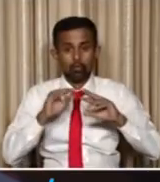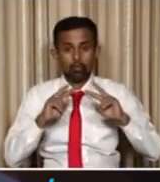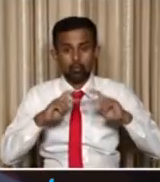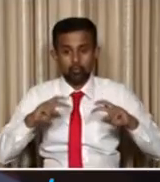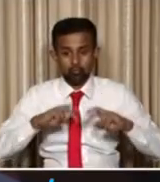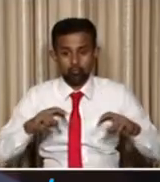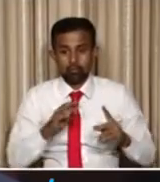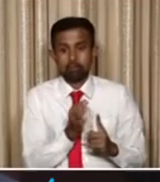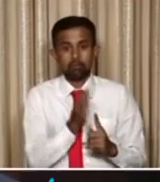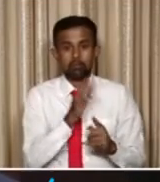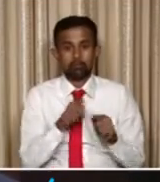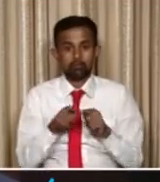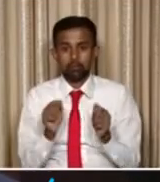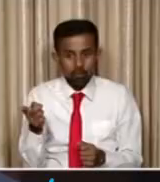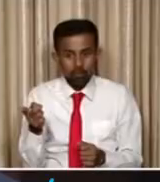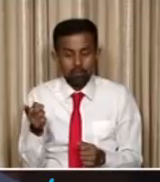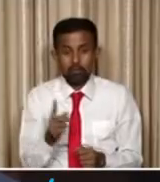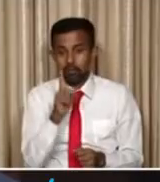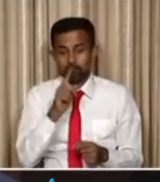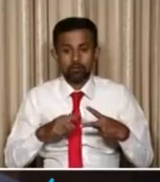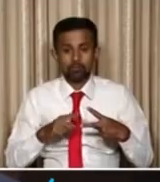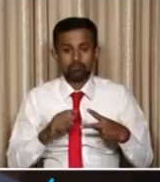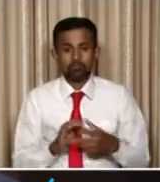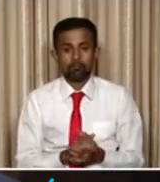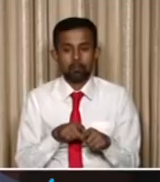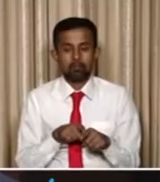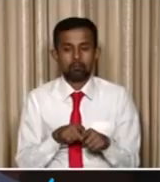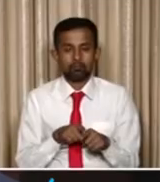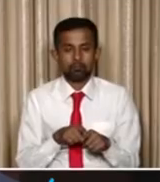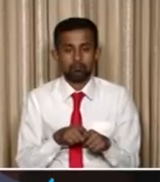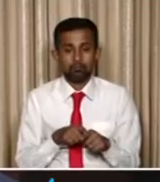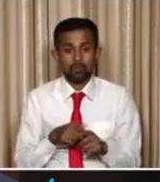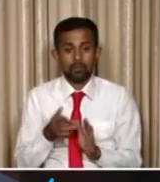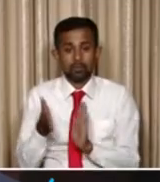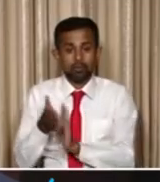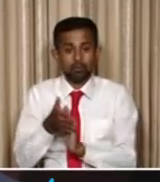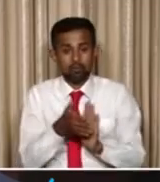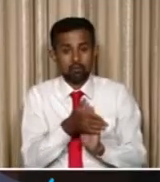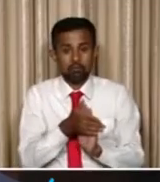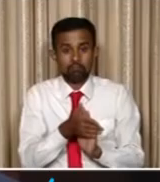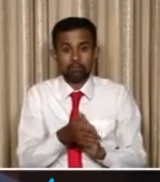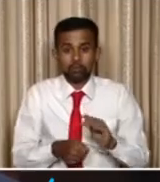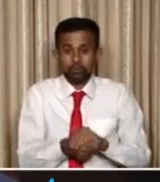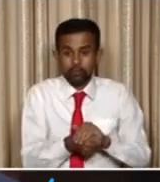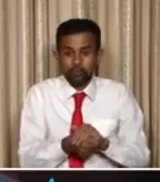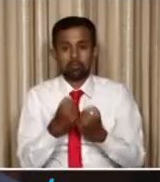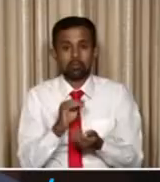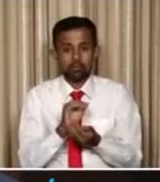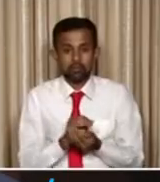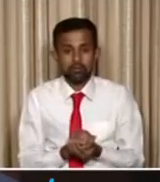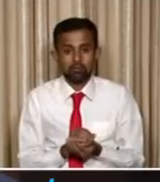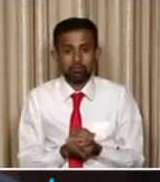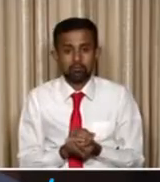වල සභාපතිවරයා හැටියට කටයුතු කරන්න පුළුවන්. ඒක එක දෙවෙනි එක තමයි මේ වගේ ලැබෙන්දියාවන් අතර ගැටුමක් කොන්ෆ්ලික්ට් of interest එකක් තියාගෙන